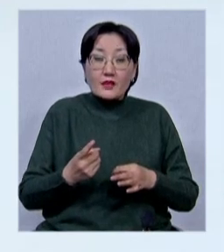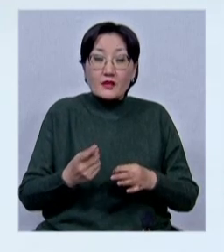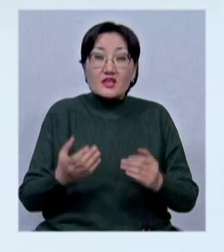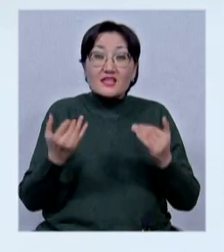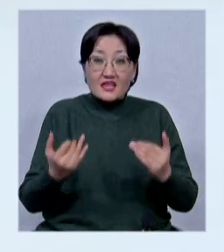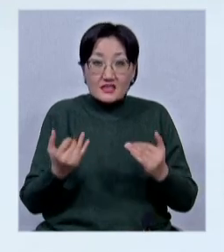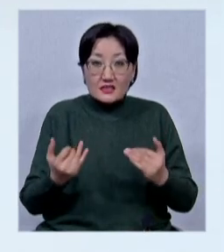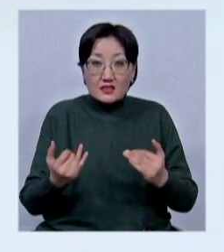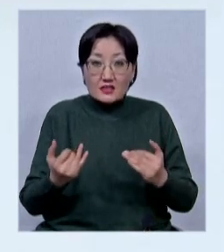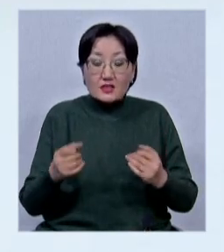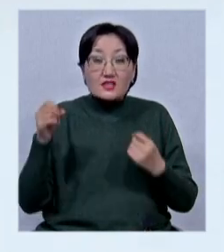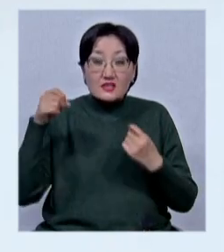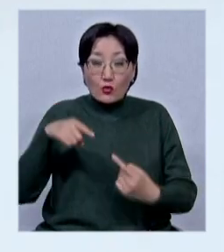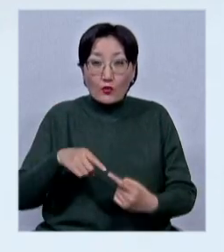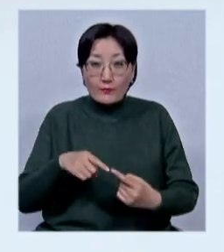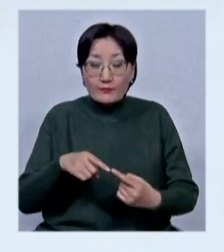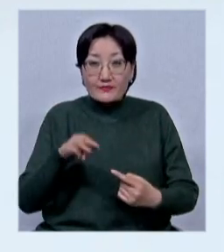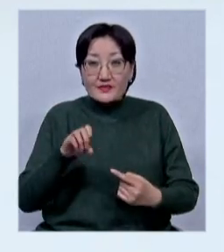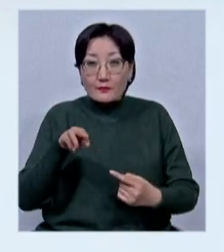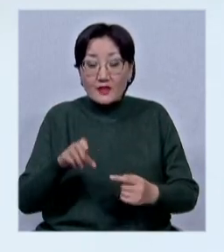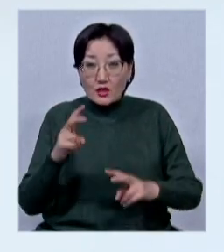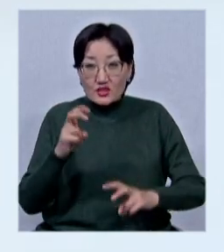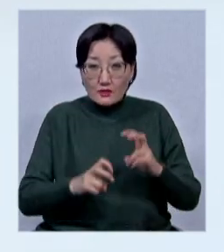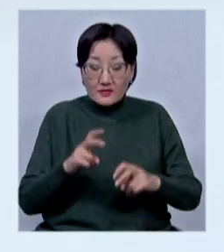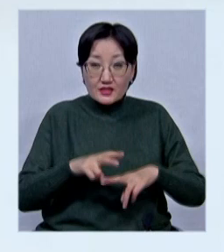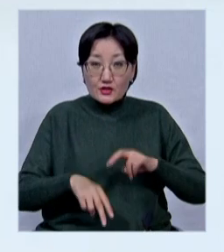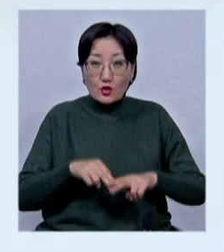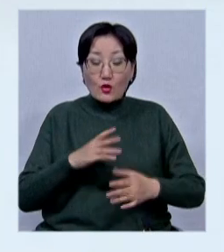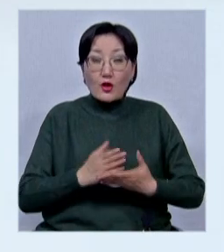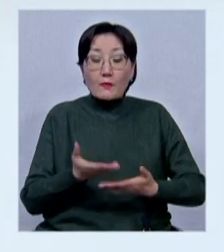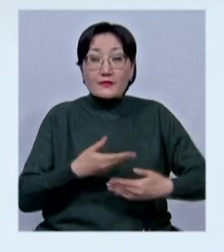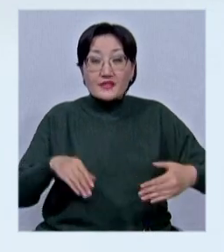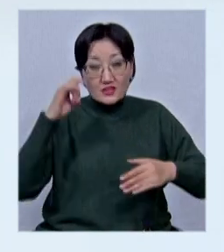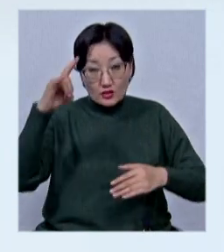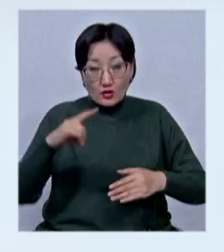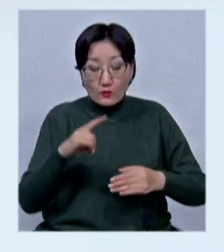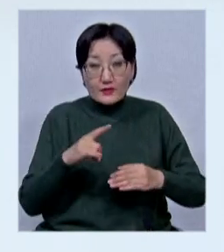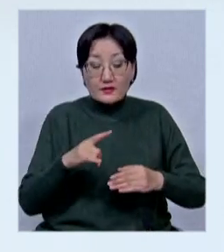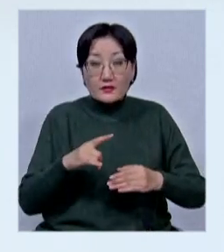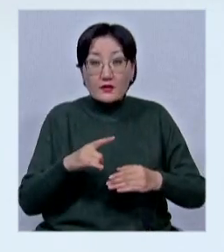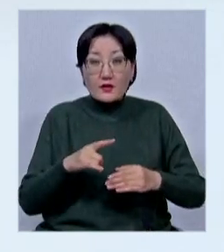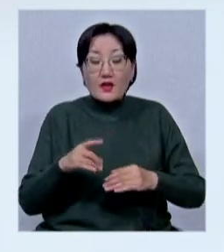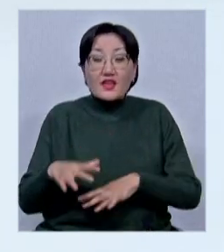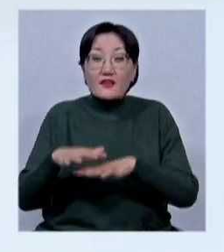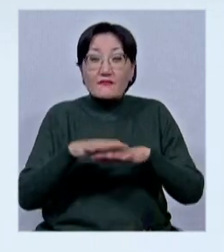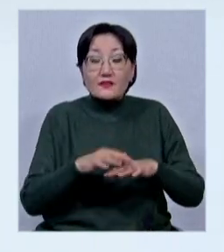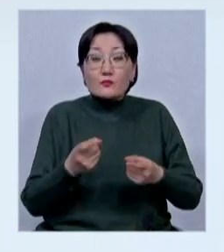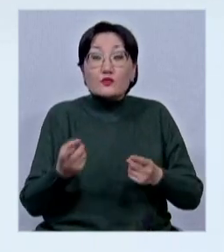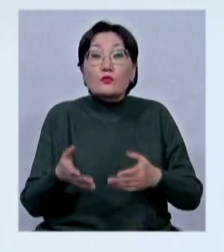заманауи және типтік зауыттарды салу. Біздің елімізге осы неге инвесторлар келмейді?